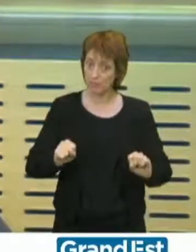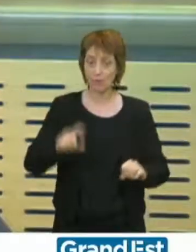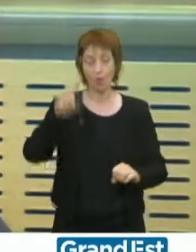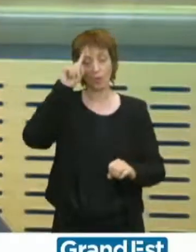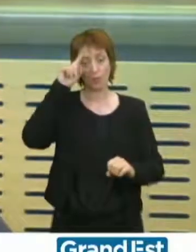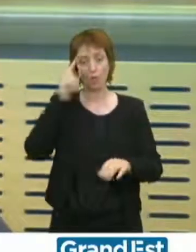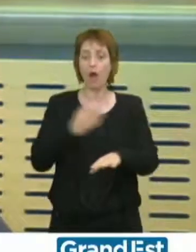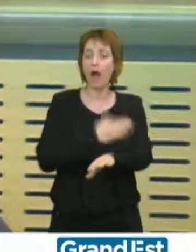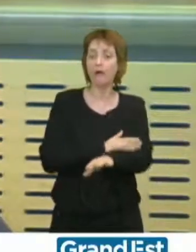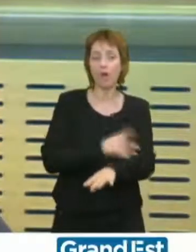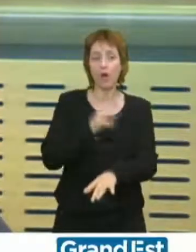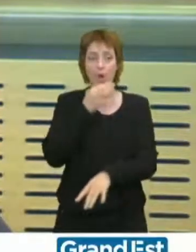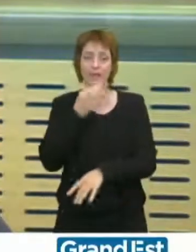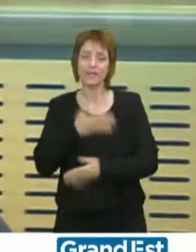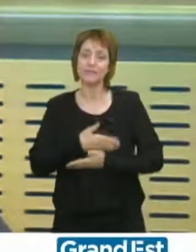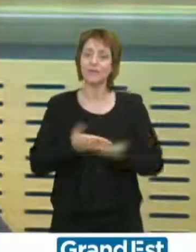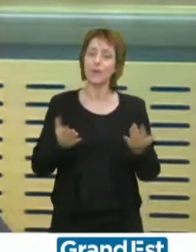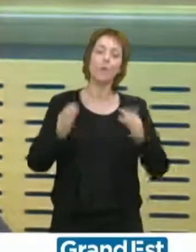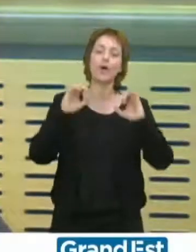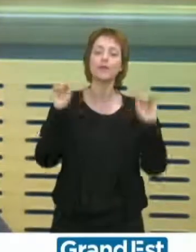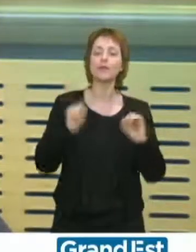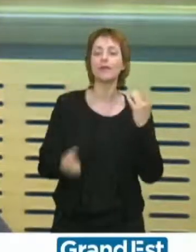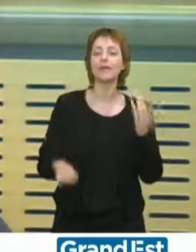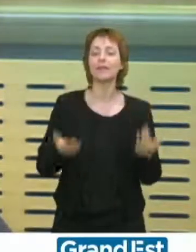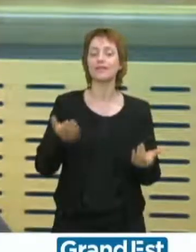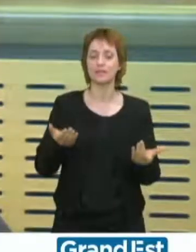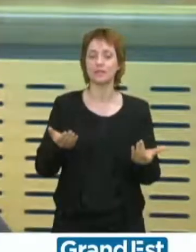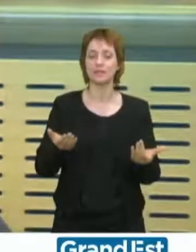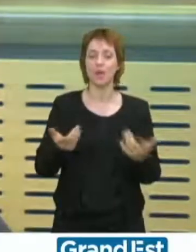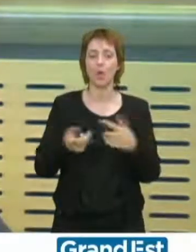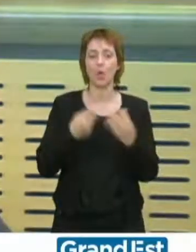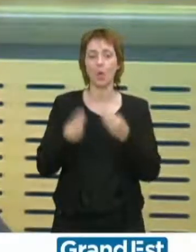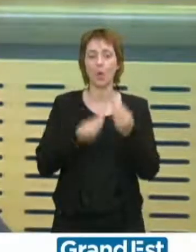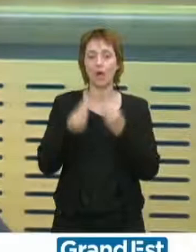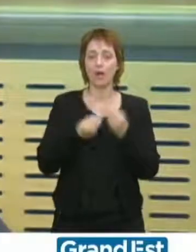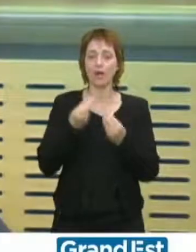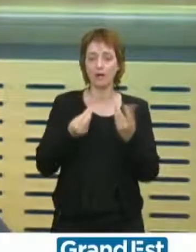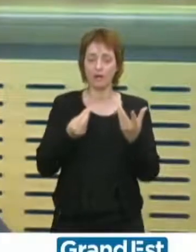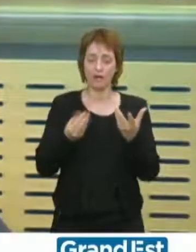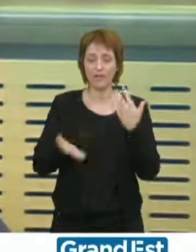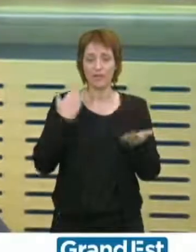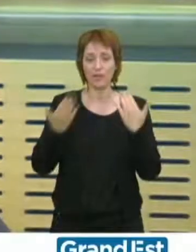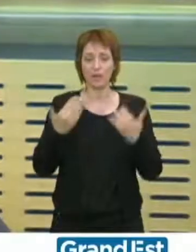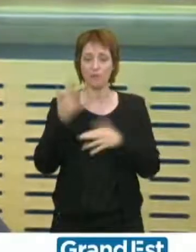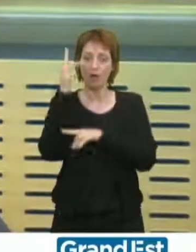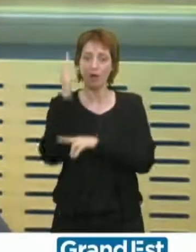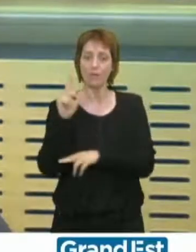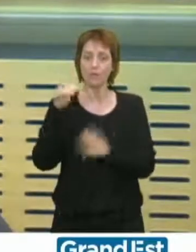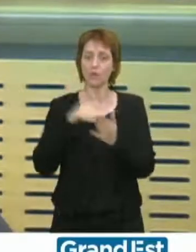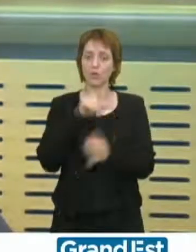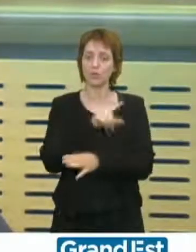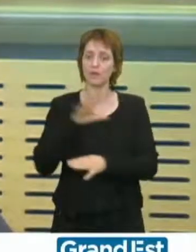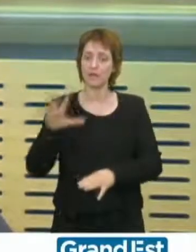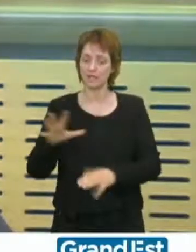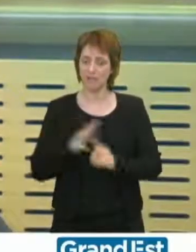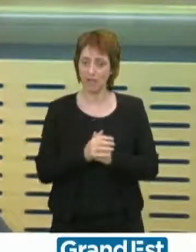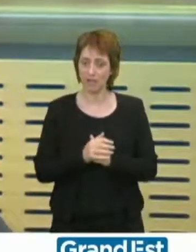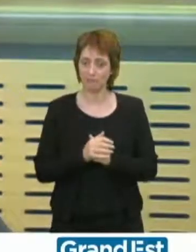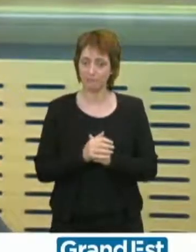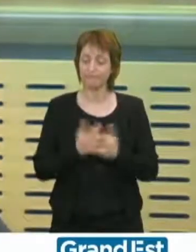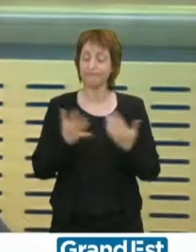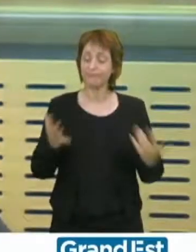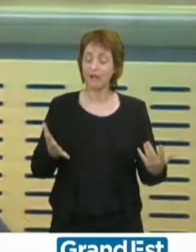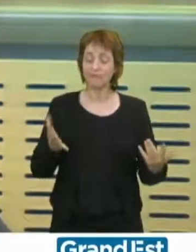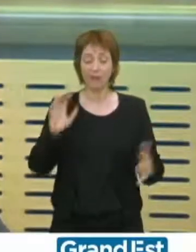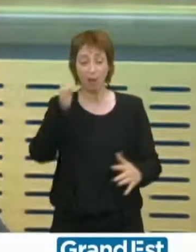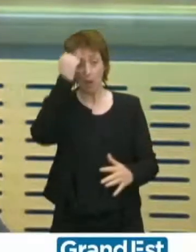contaminés et vidé le combustible le démantèlement physique des installations ne devant commencer qu'en 2025 il aurait gré table que pour